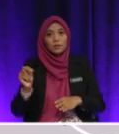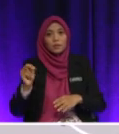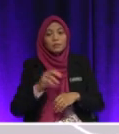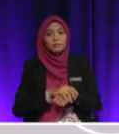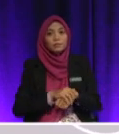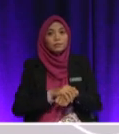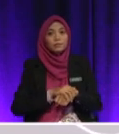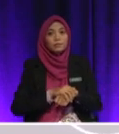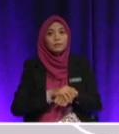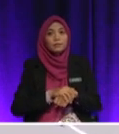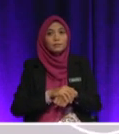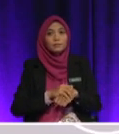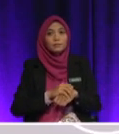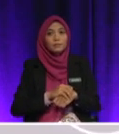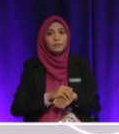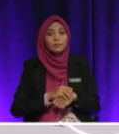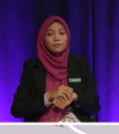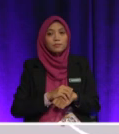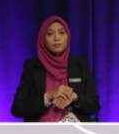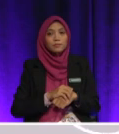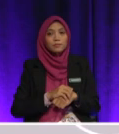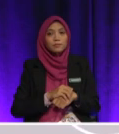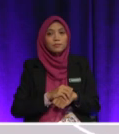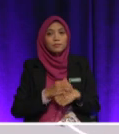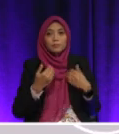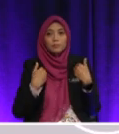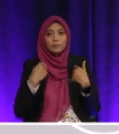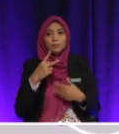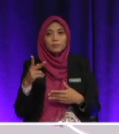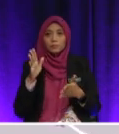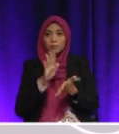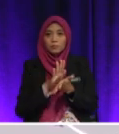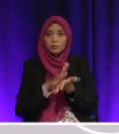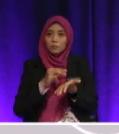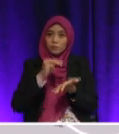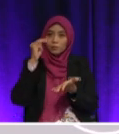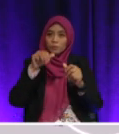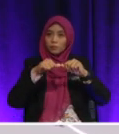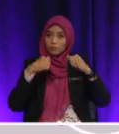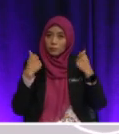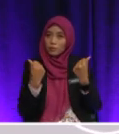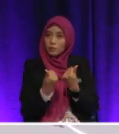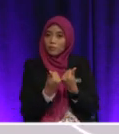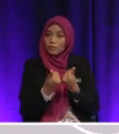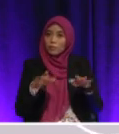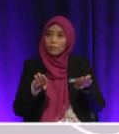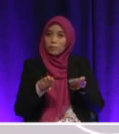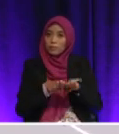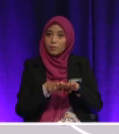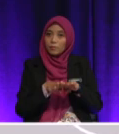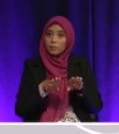seterusnya mewujudkan Sekolah Menengah berbilang kaum dengan bahasa Inggris sebagai bahasa